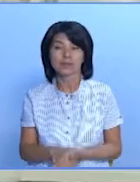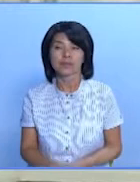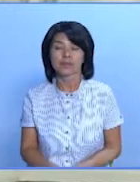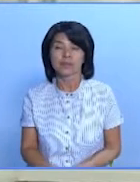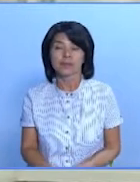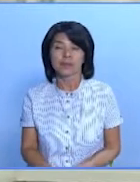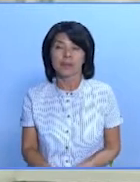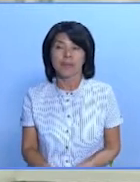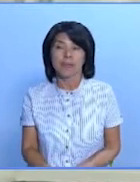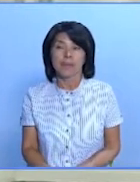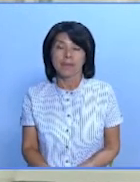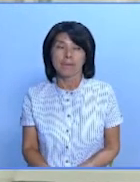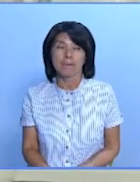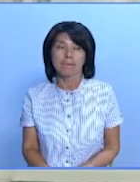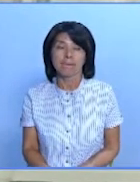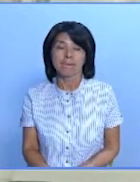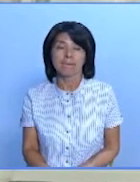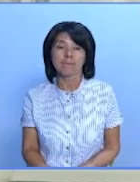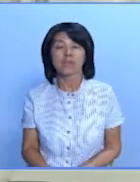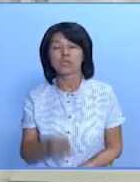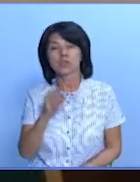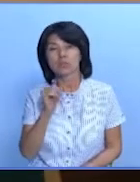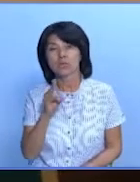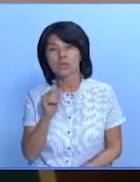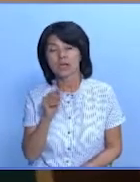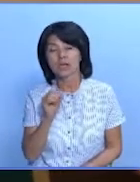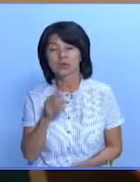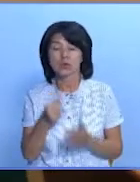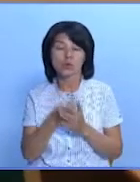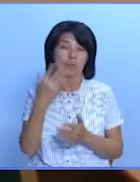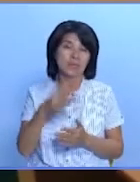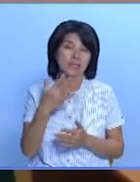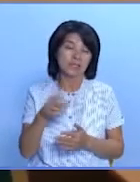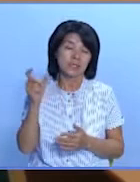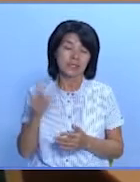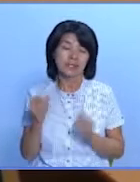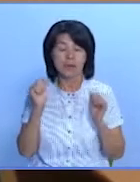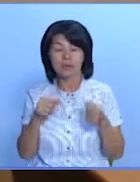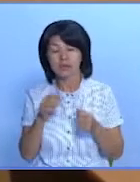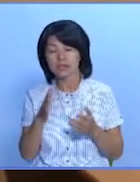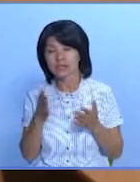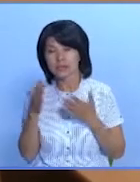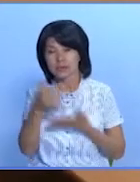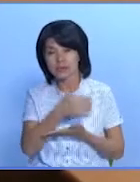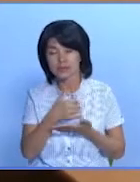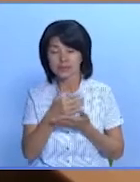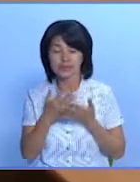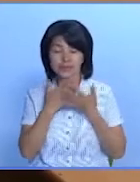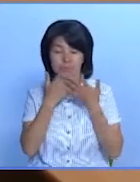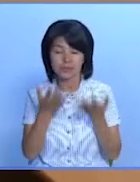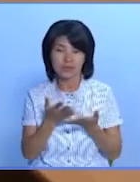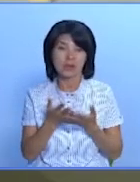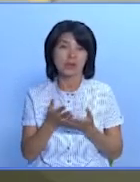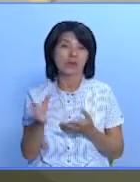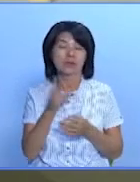обычно на джаназа намаз могло собраться до 500 человек и согласно установленных традиций после молитвы за упокой умершего и погребение его